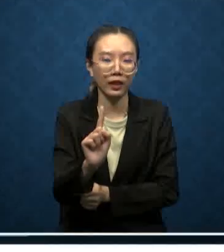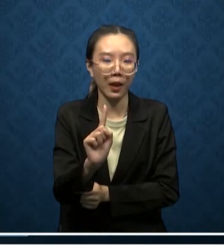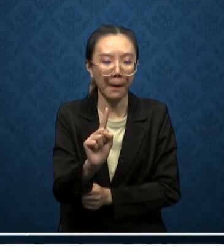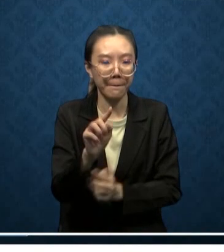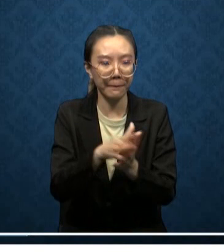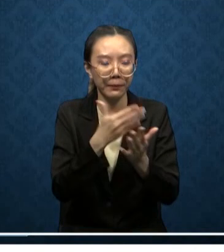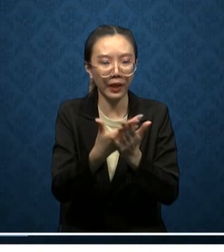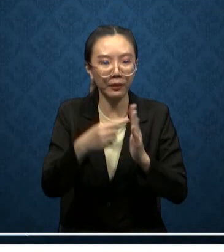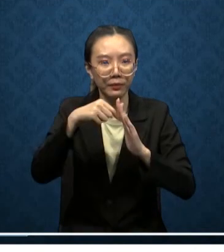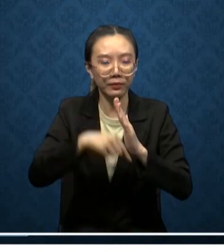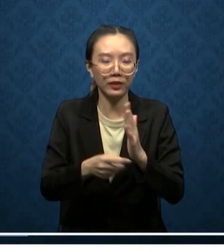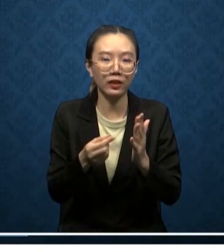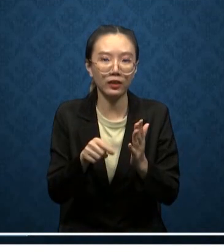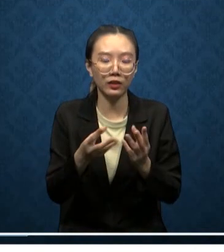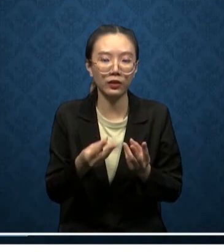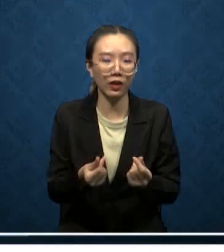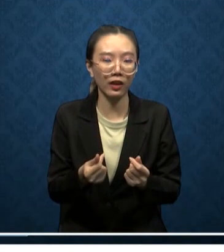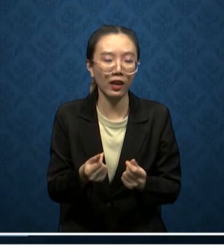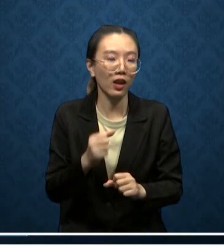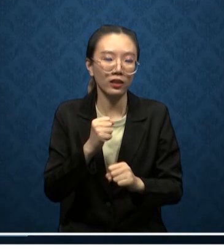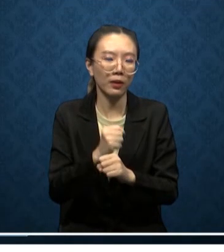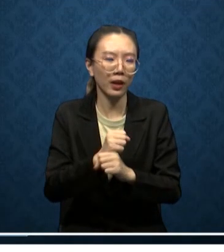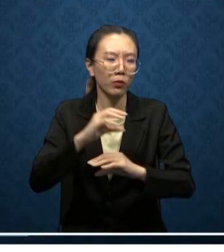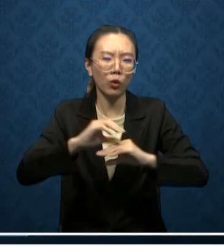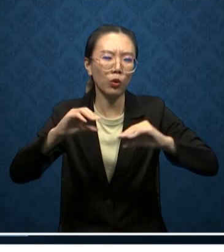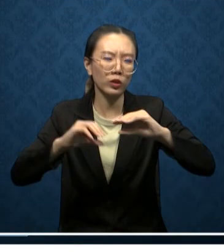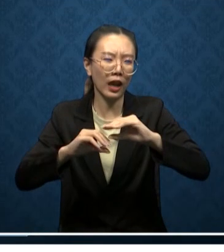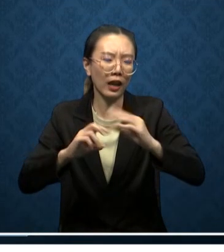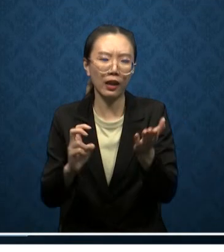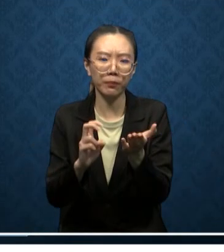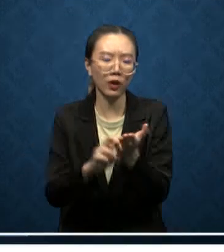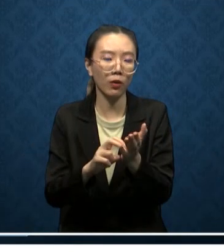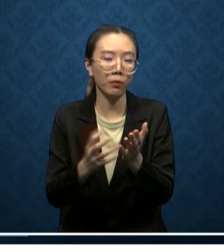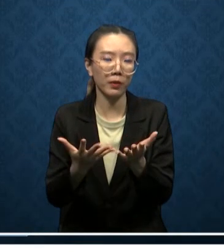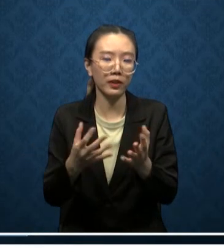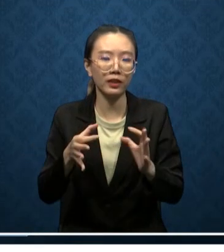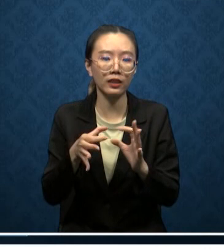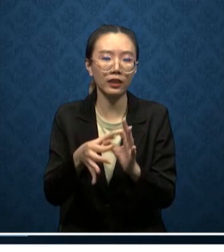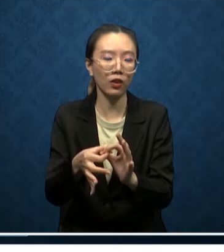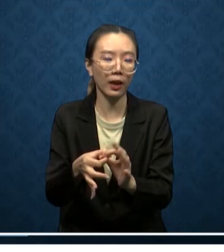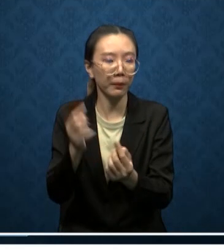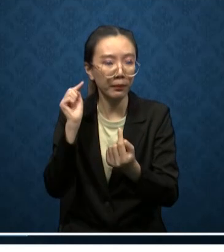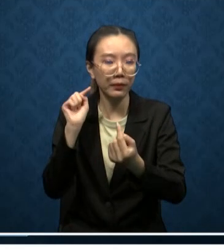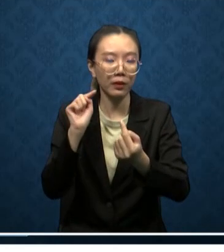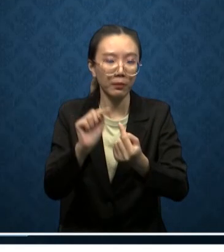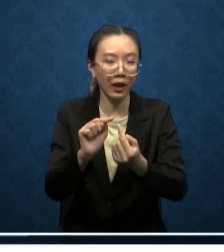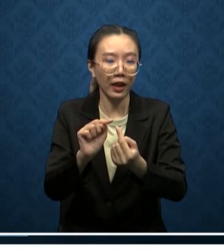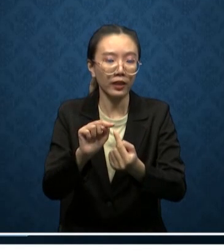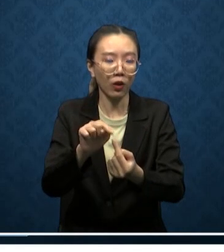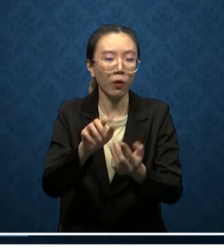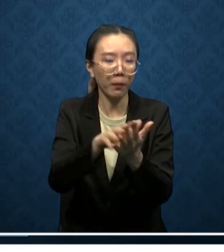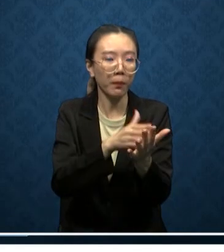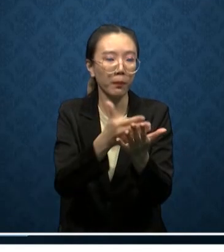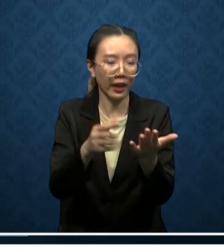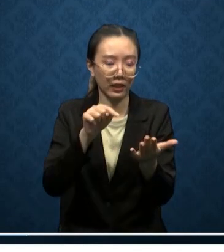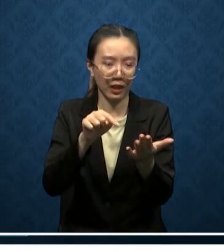ย่อยเนี่ยมันไม่มีแผนงานโครงการอะไรมารองรับให้มันสอดคล้องกับเป้าหมายหรือตัวชี้วัดของแผ่นย่อย